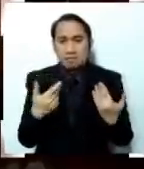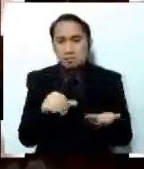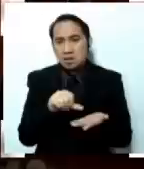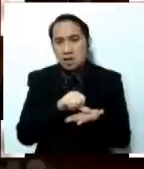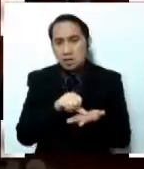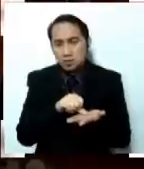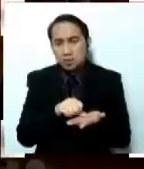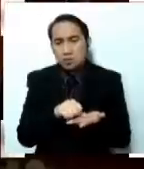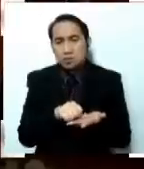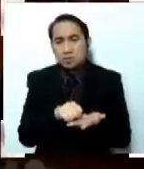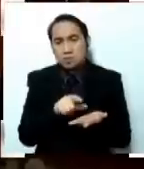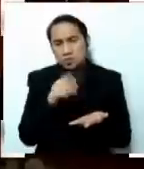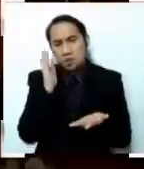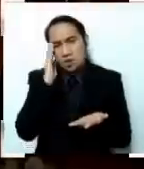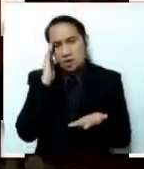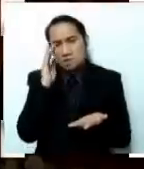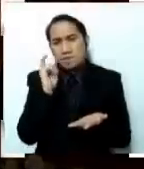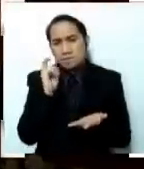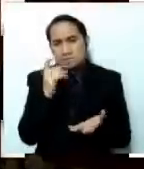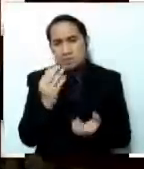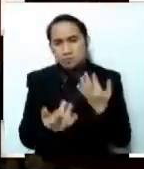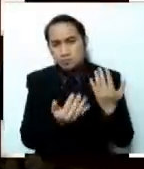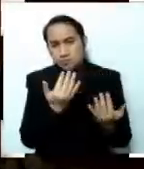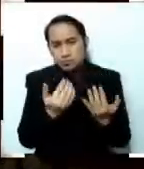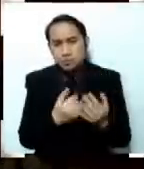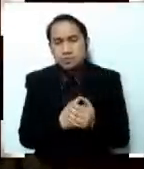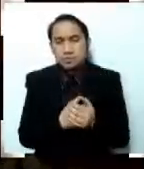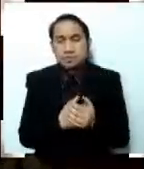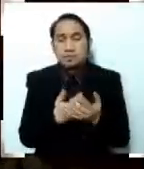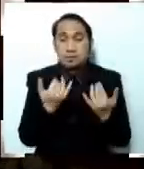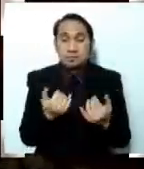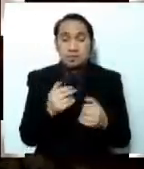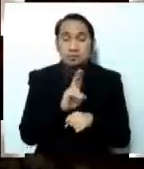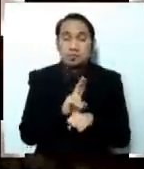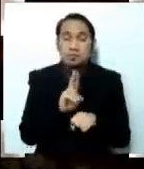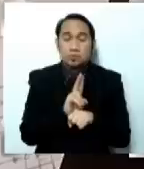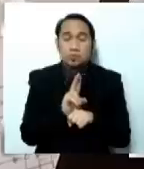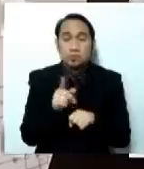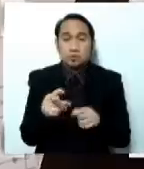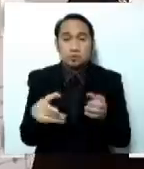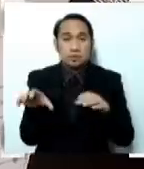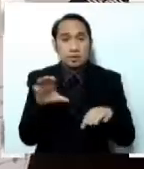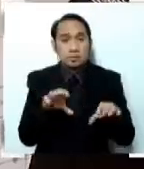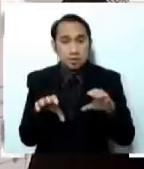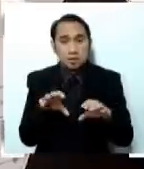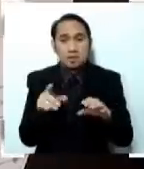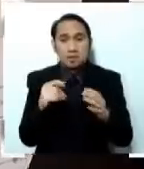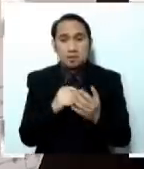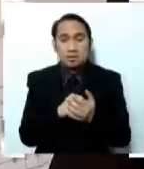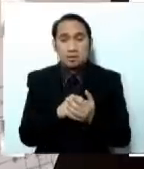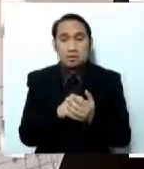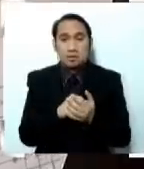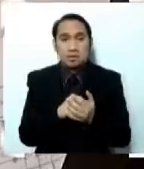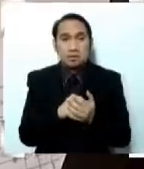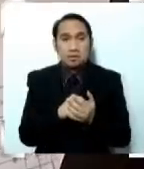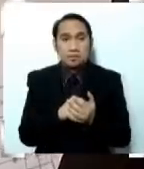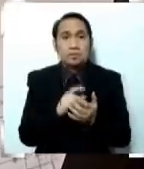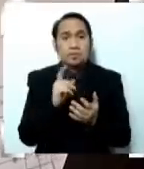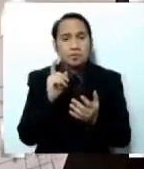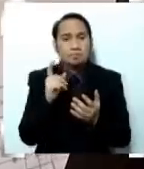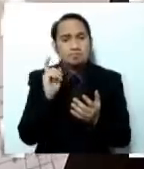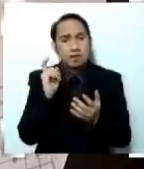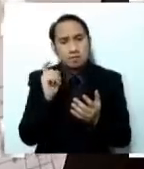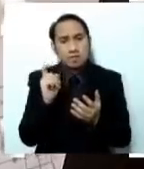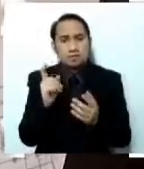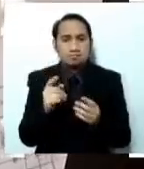Flammable po yun yung alcohol. So, ginamitan na rin natin ng chemical para mapalamig. Mapabilis